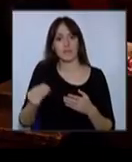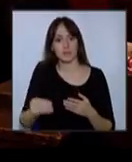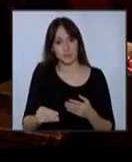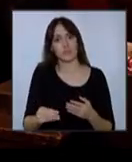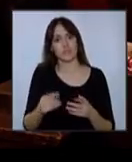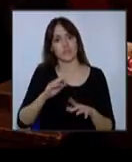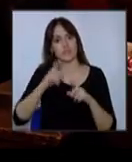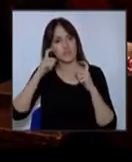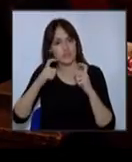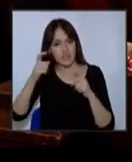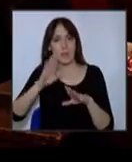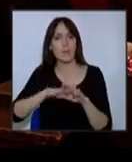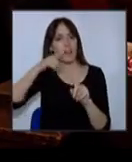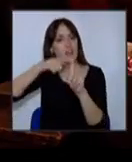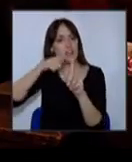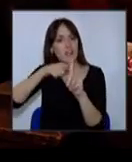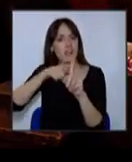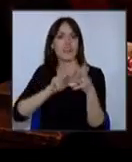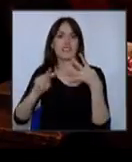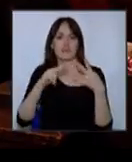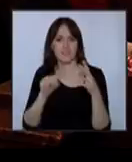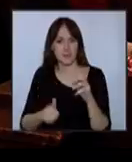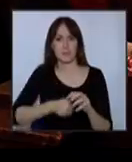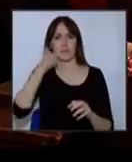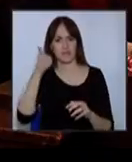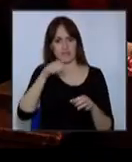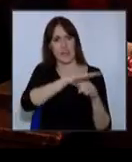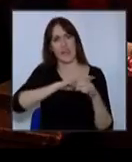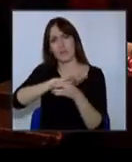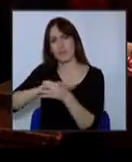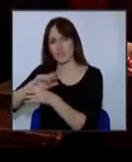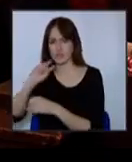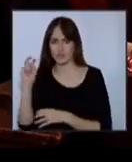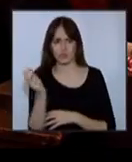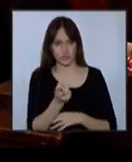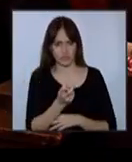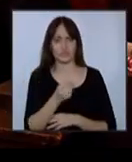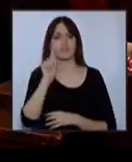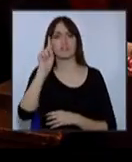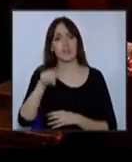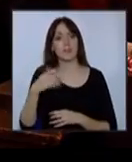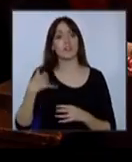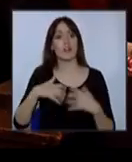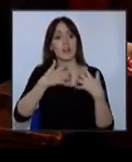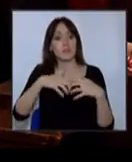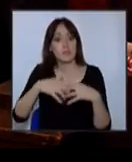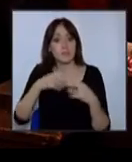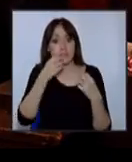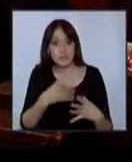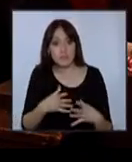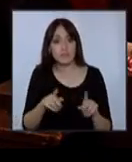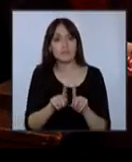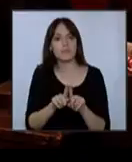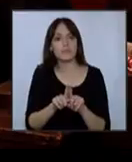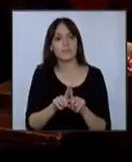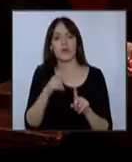major transparència de l'activitat municipal en els seus diferents àmbits d'actuació. I un cop posada al portal, aquesta no ha de ser